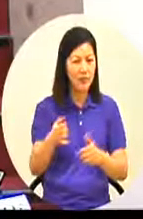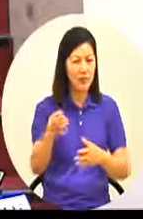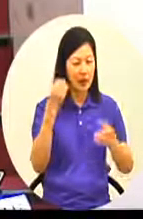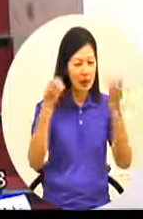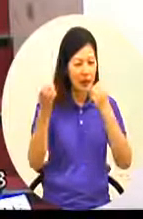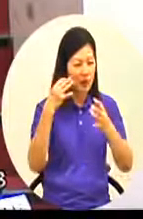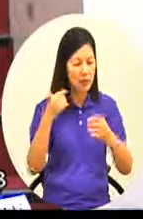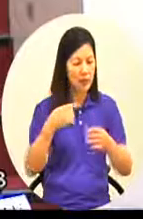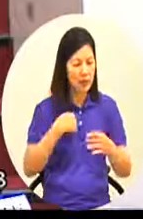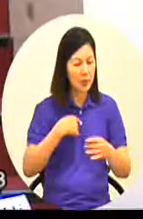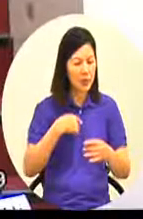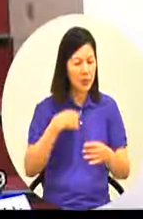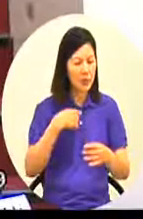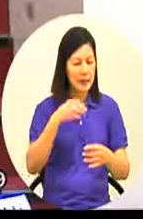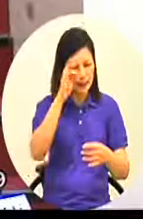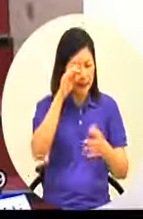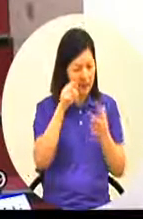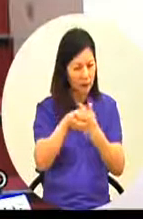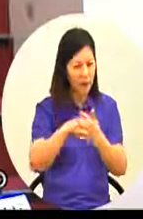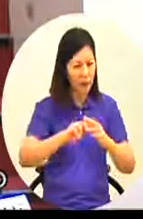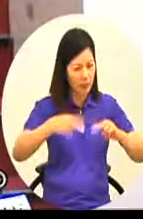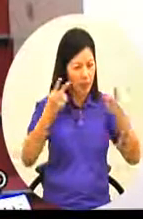会随来了解佮改善啦。